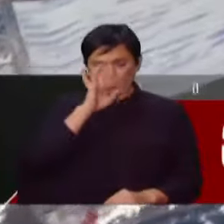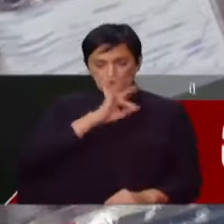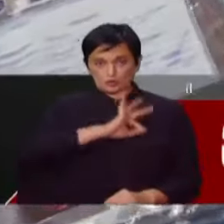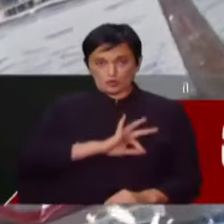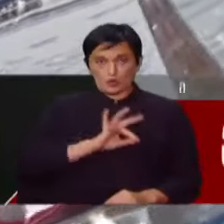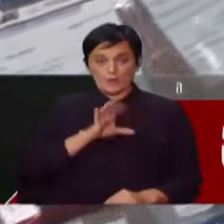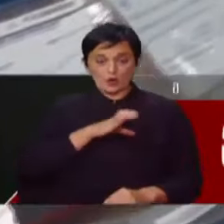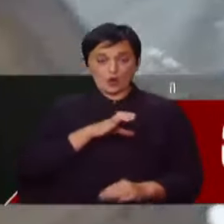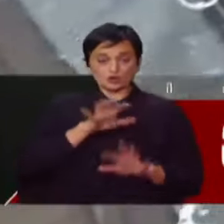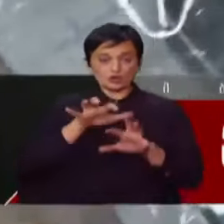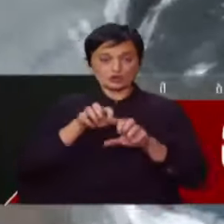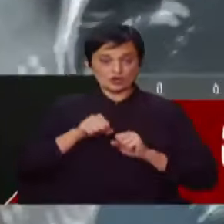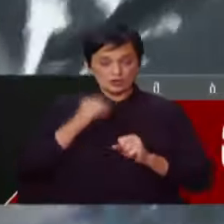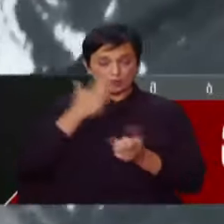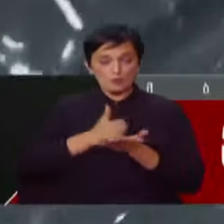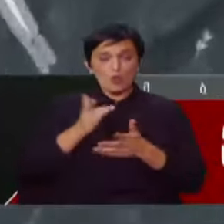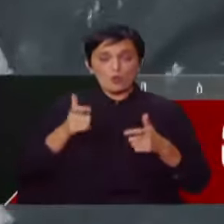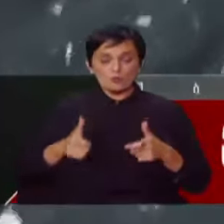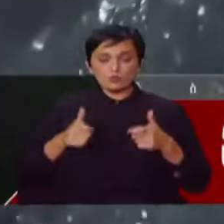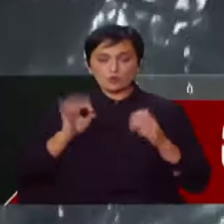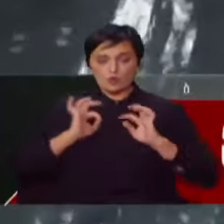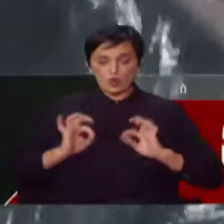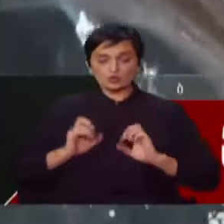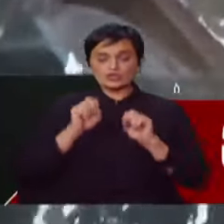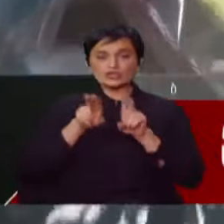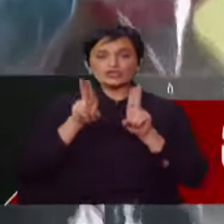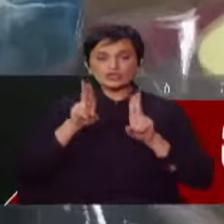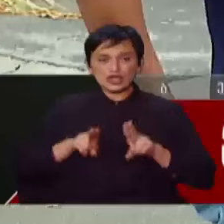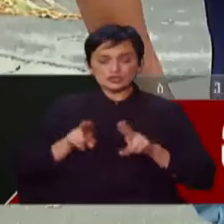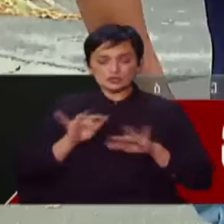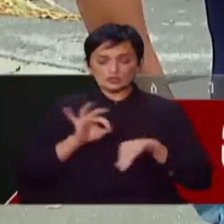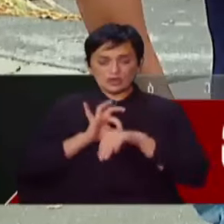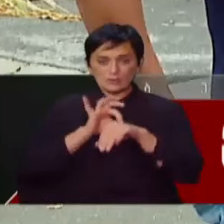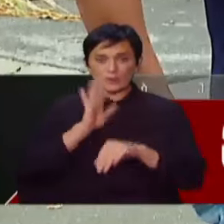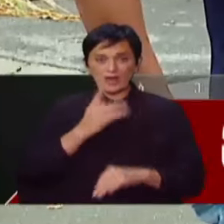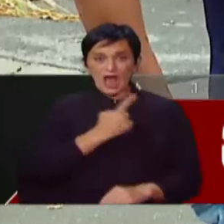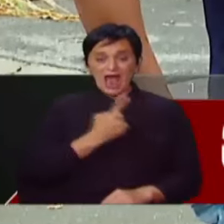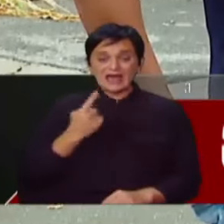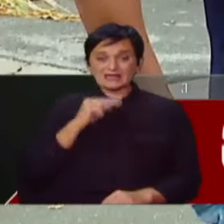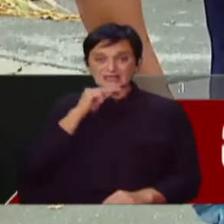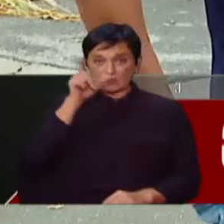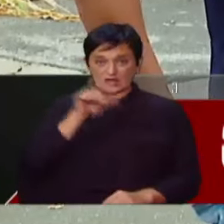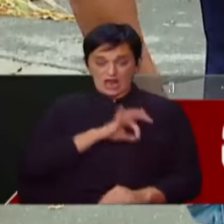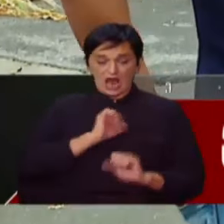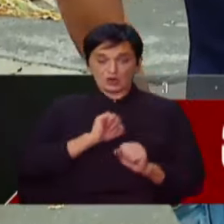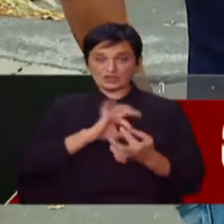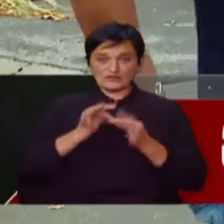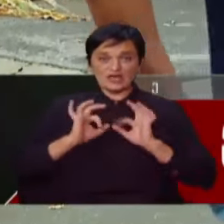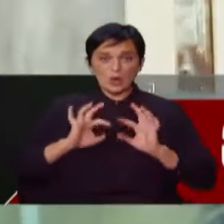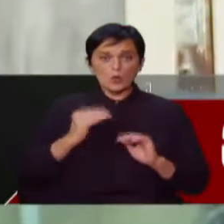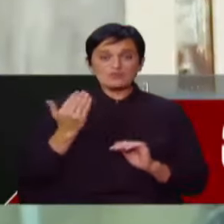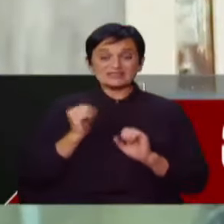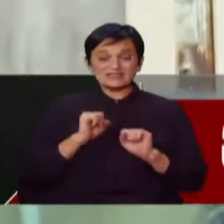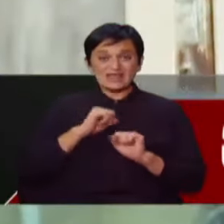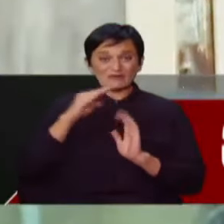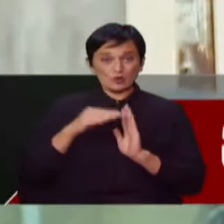სასარგებლოდ ქონების ჩამორთმევის მიზნით პროკურატურა შესაბამისი ზომების გატარებას გეგმავს. ერთ-ერთი ბრალდებულის ადვოკატი განმარტავს, რომ მისი